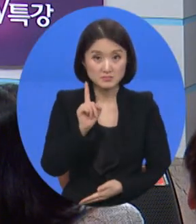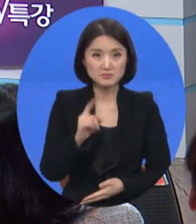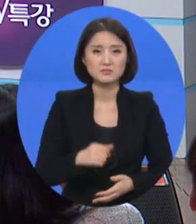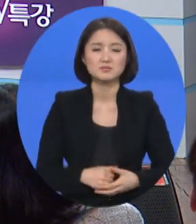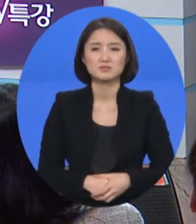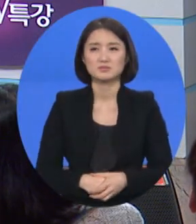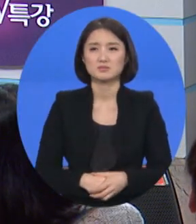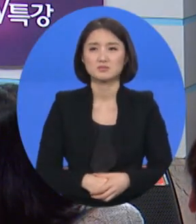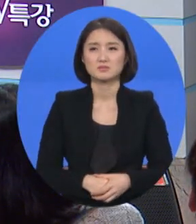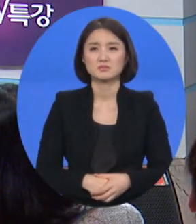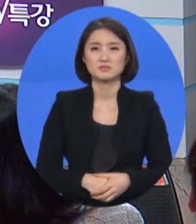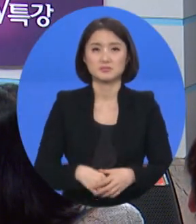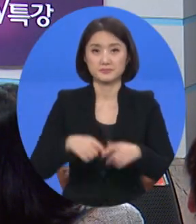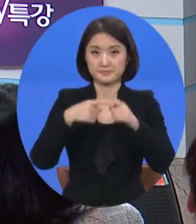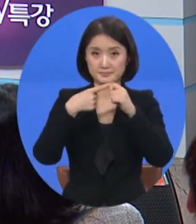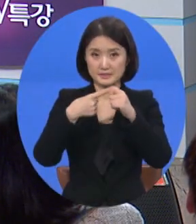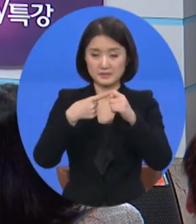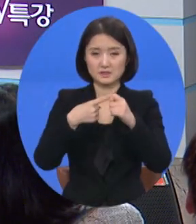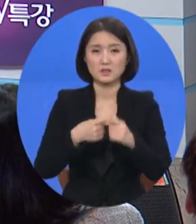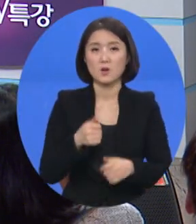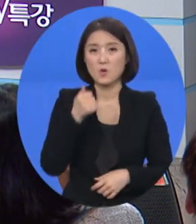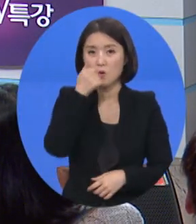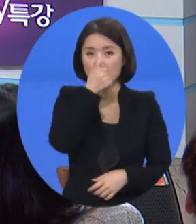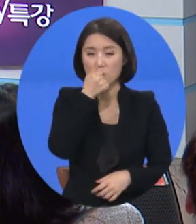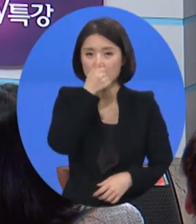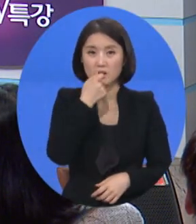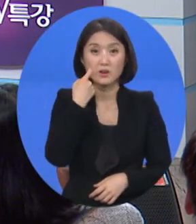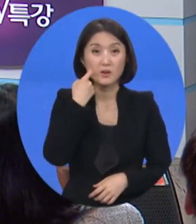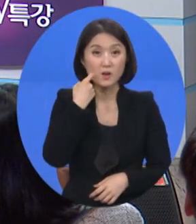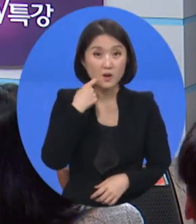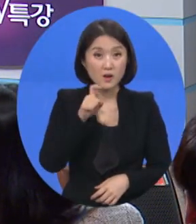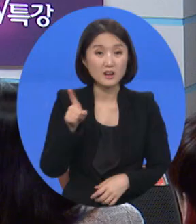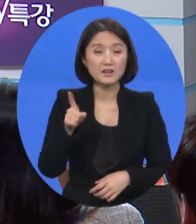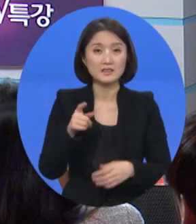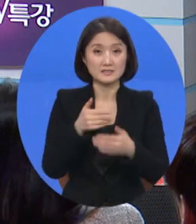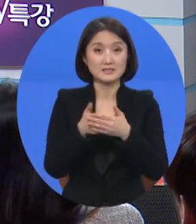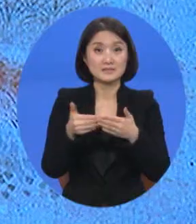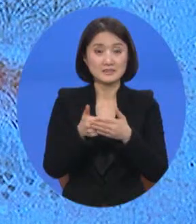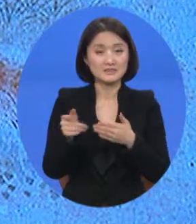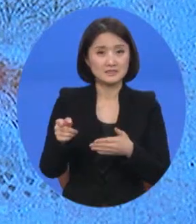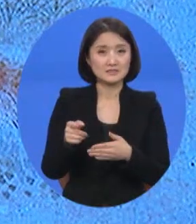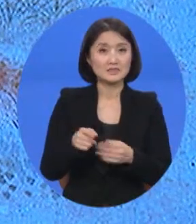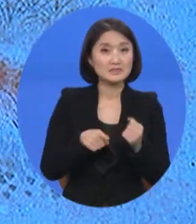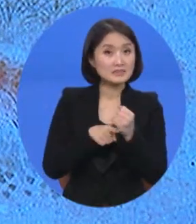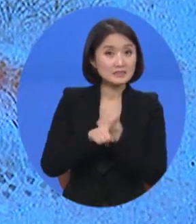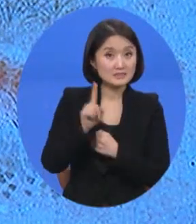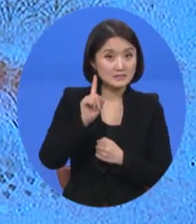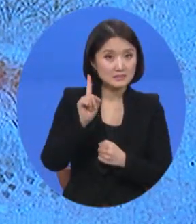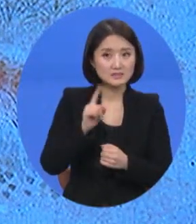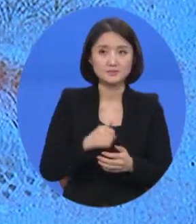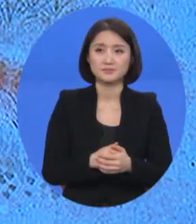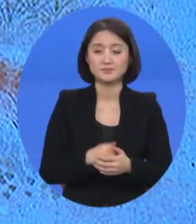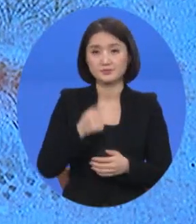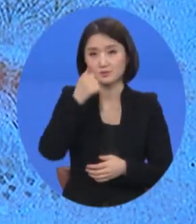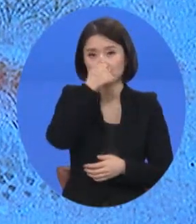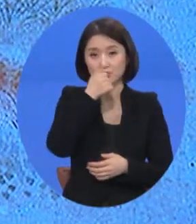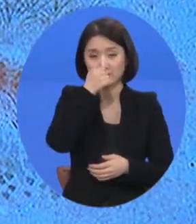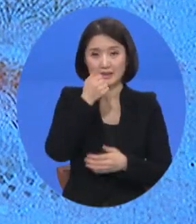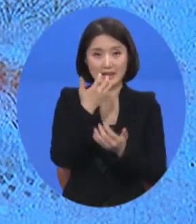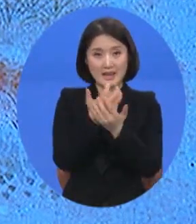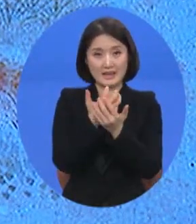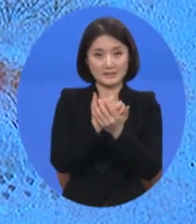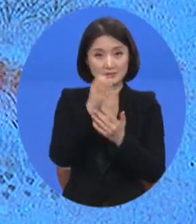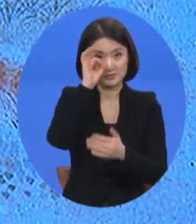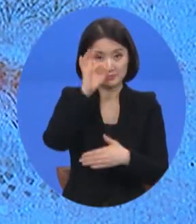뭐한 고양이 고양이를 그러면 그게 무슨 뜻이 되느냐 고양이는 여러분 한자로 어떻게 쓰죠